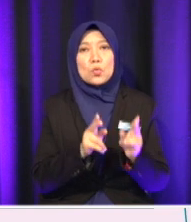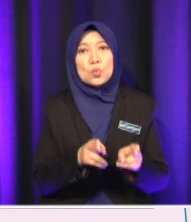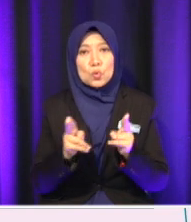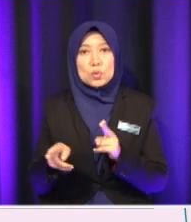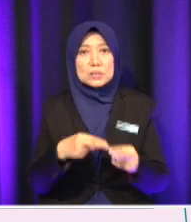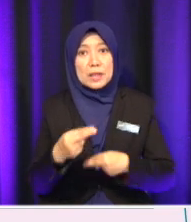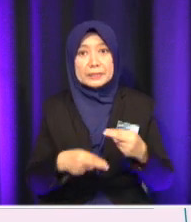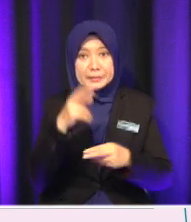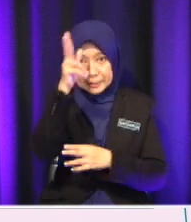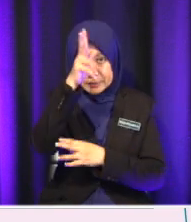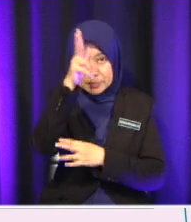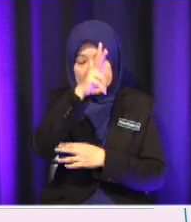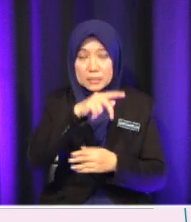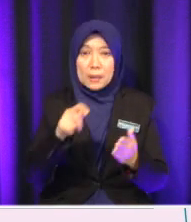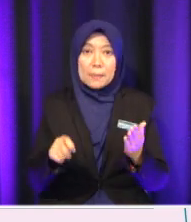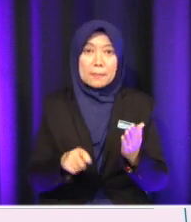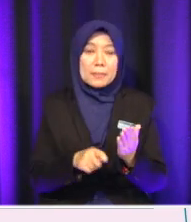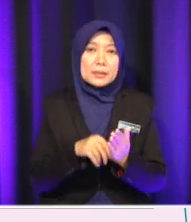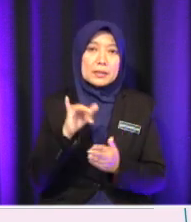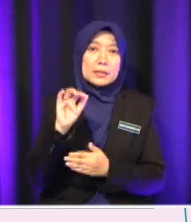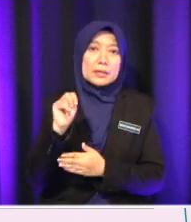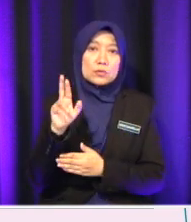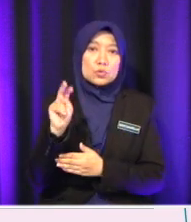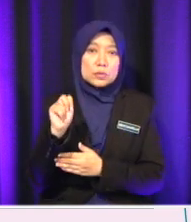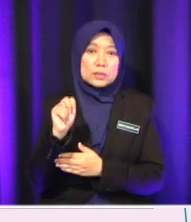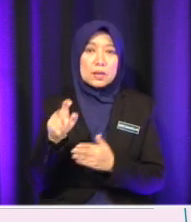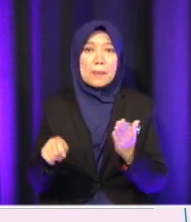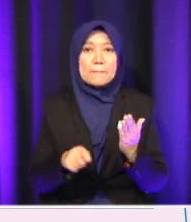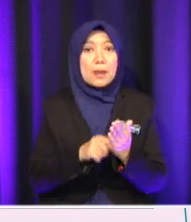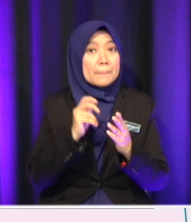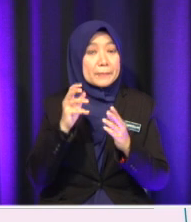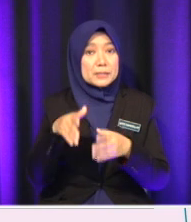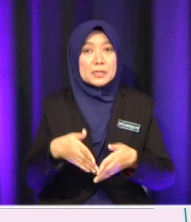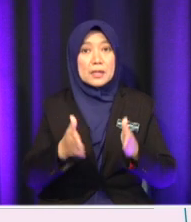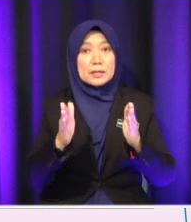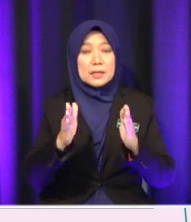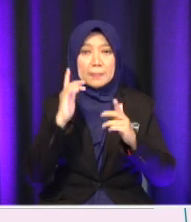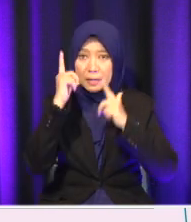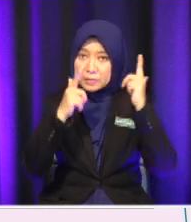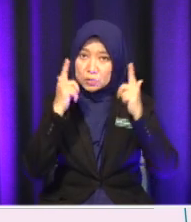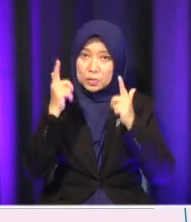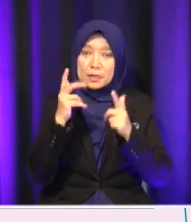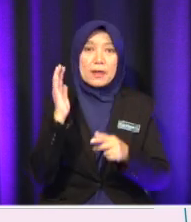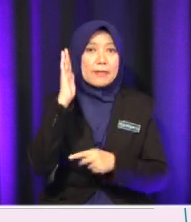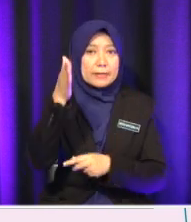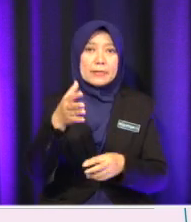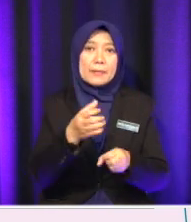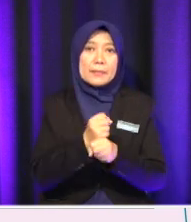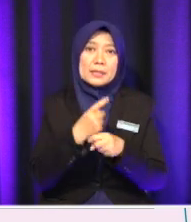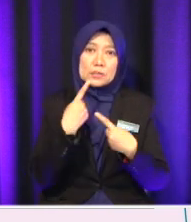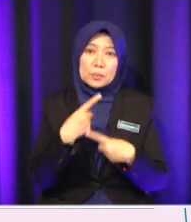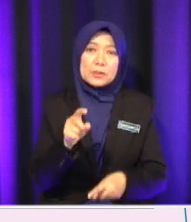kita tambah dengan tambah dan tambah pejalanan kita tambah dengan pelancungan kita dapat jawabannya